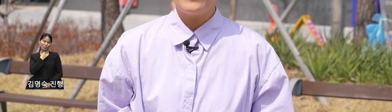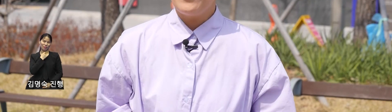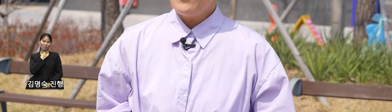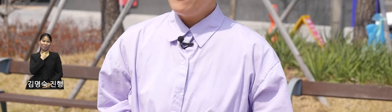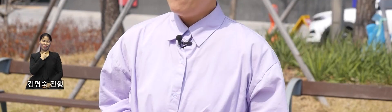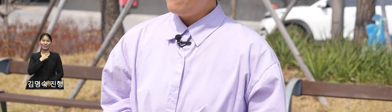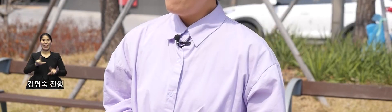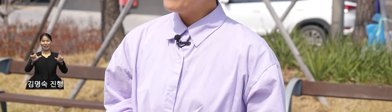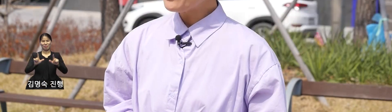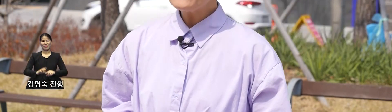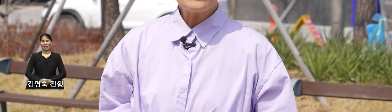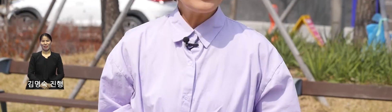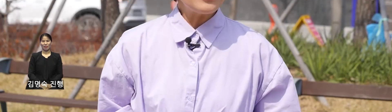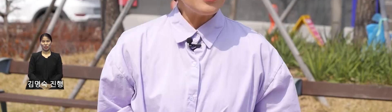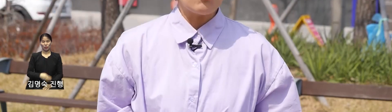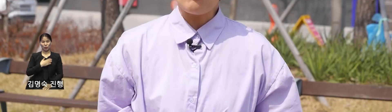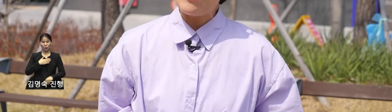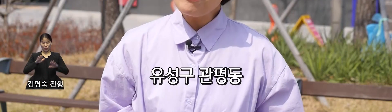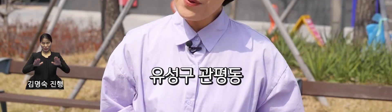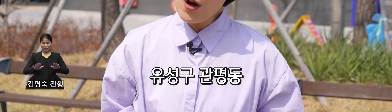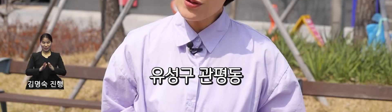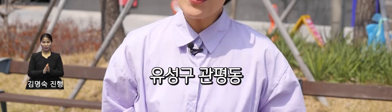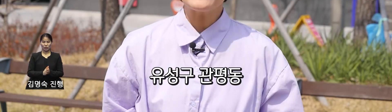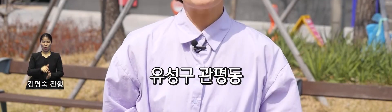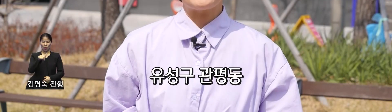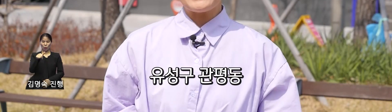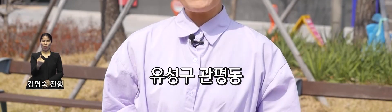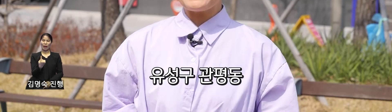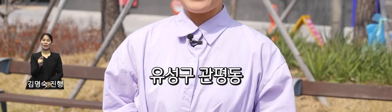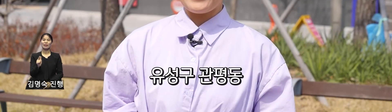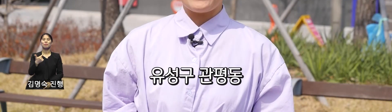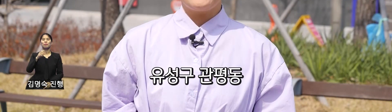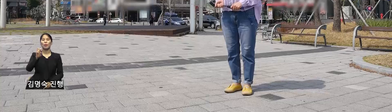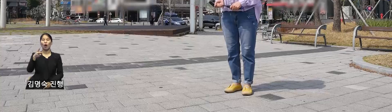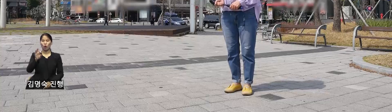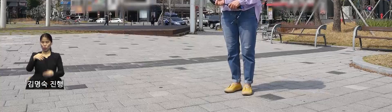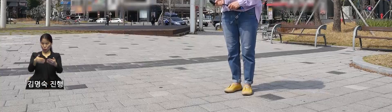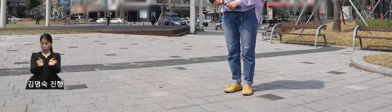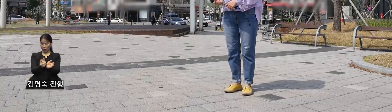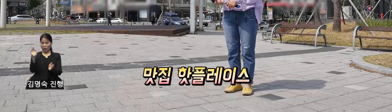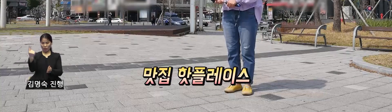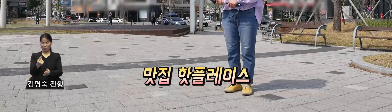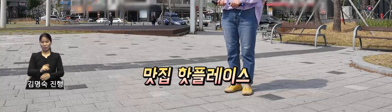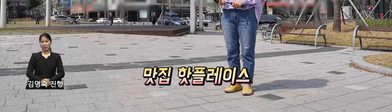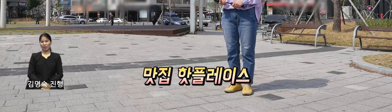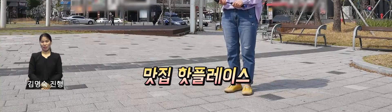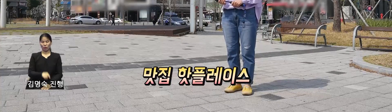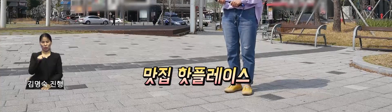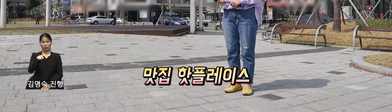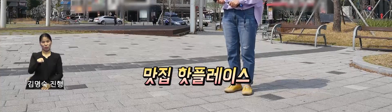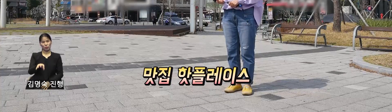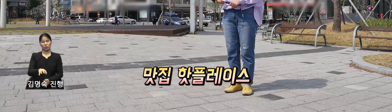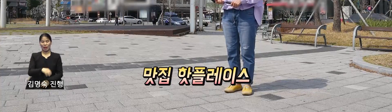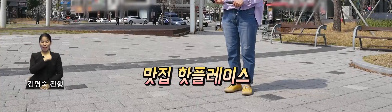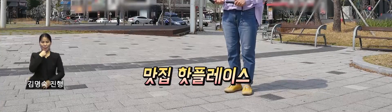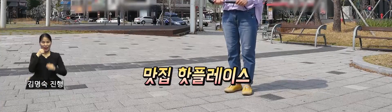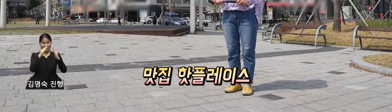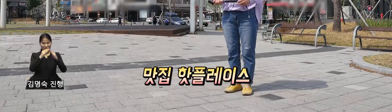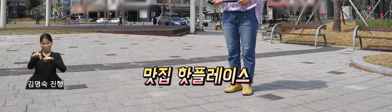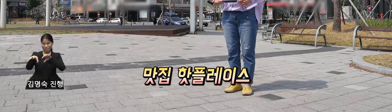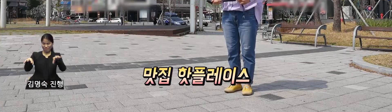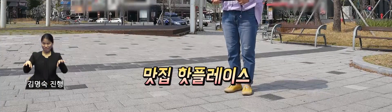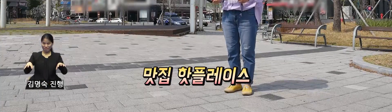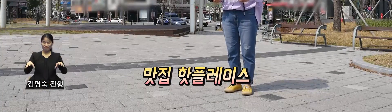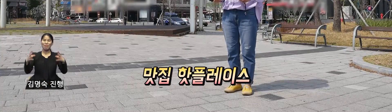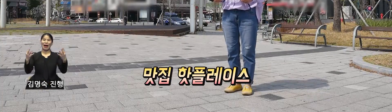싶어지는데요. 저는 오늘 관평동에 나와 있습니다. 네, 관평동은 또 맛집이 있기로